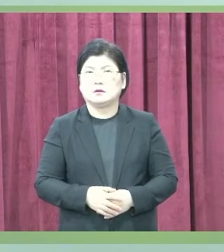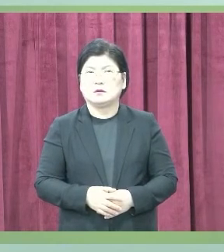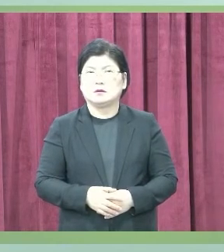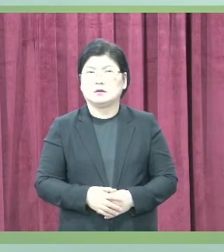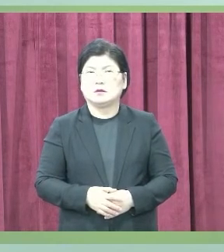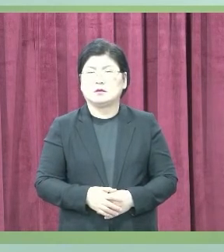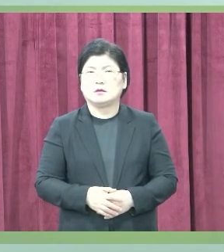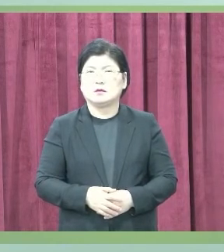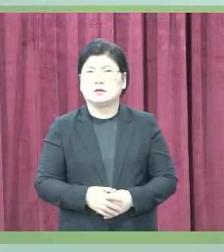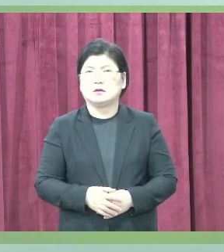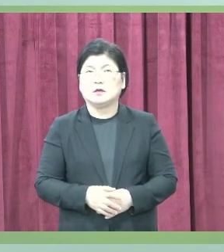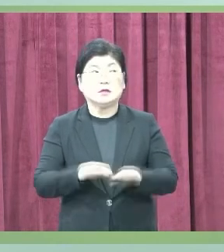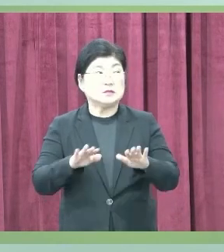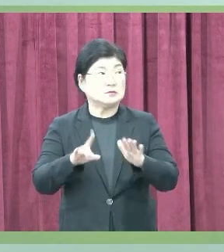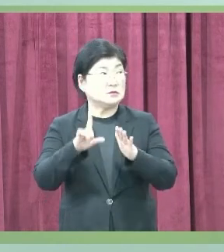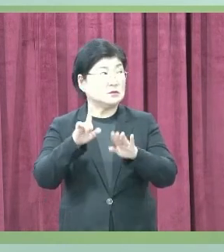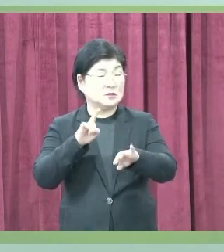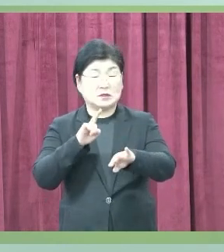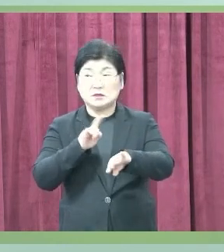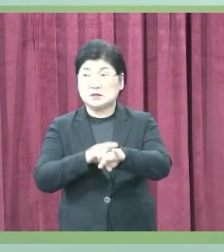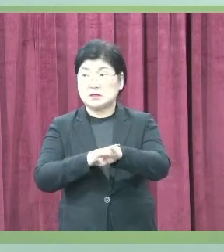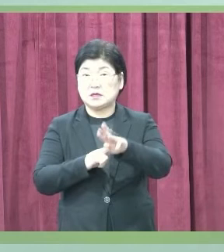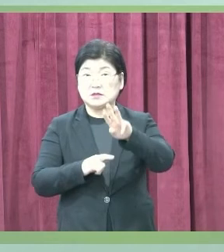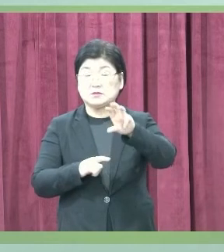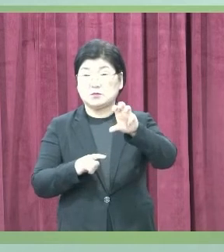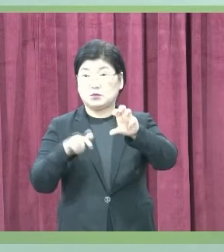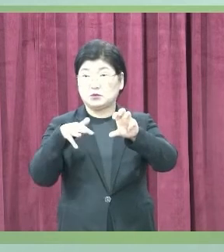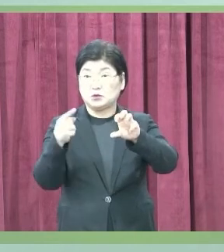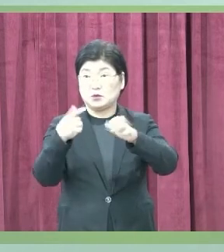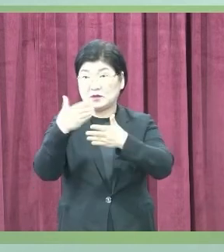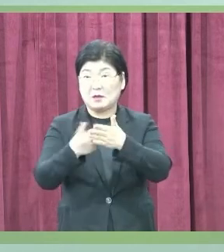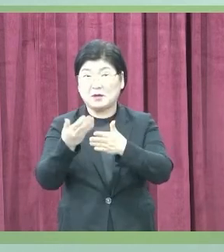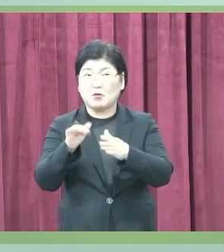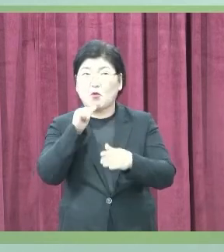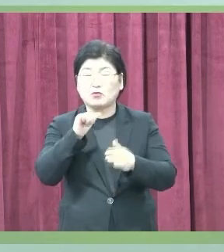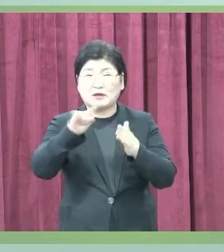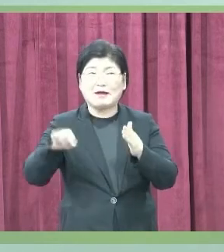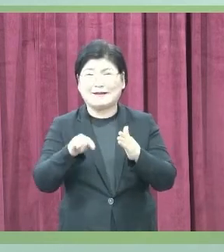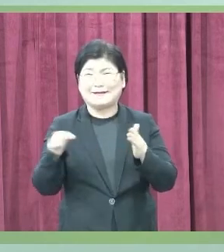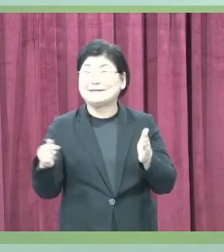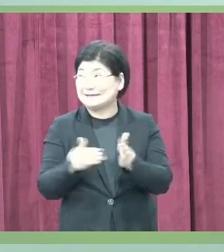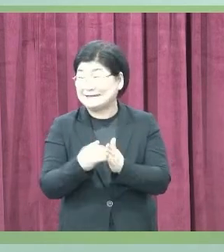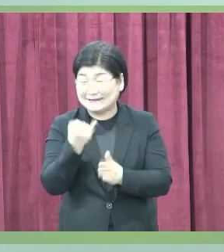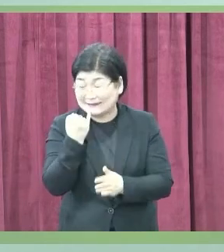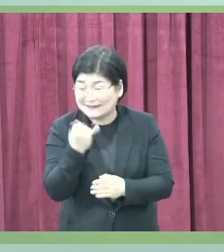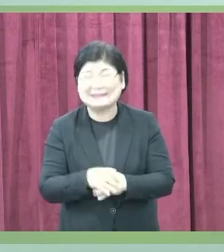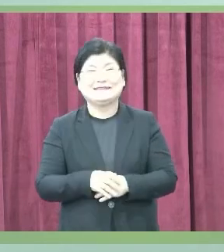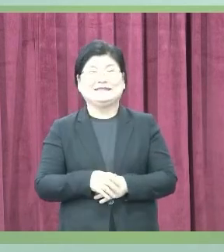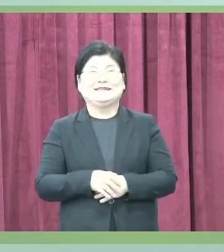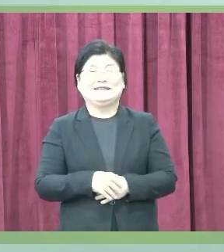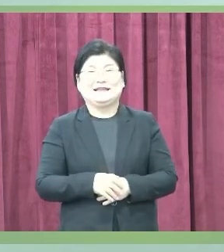지금 한 35초 정도 남았는데 좌장님 이제 5분 내로 끝내도록 하겠습니다. 그래서 장애인하고 전체 인구의 사망 원인을